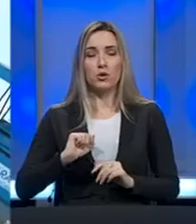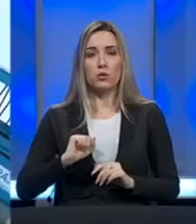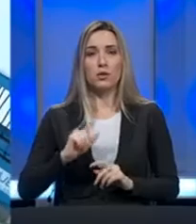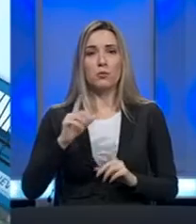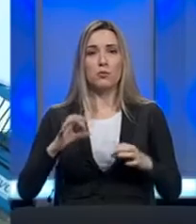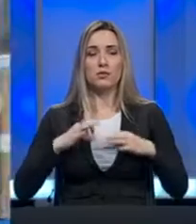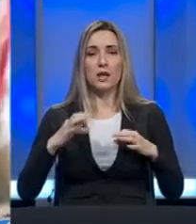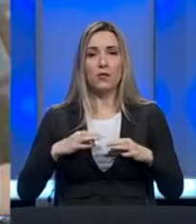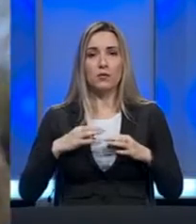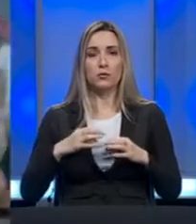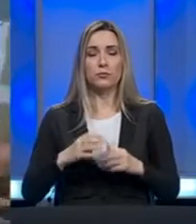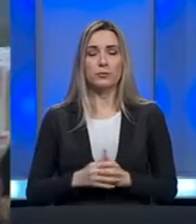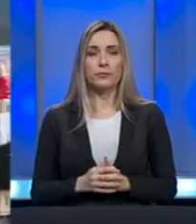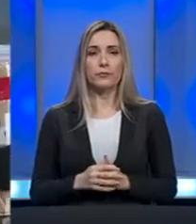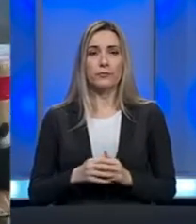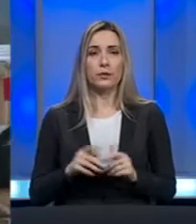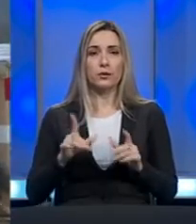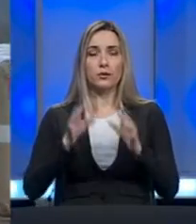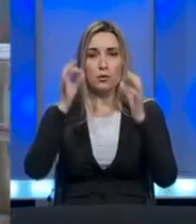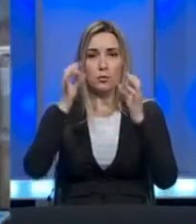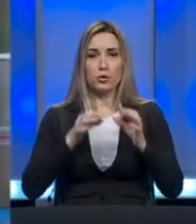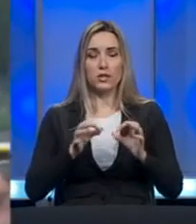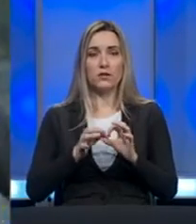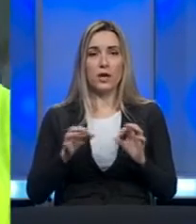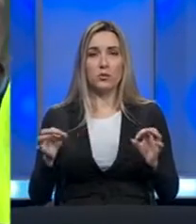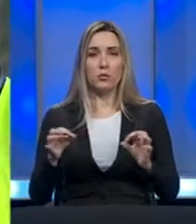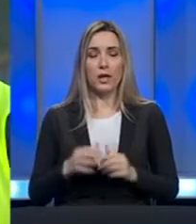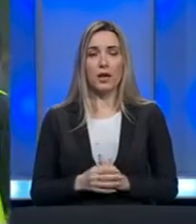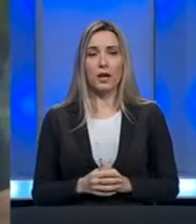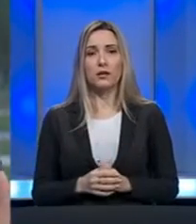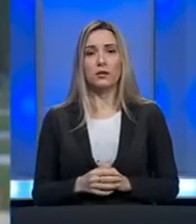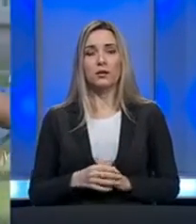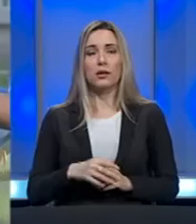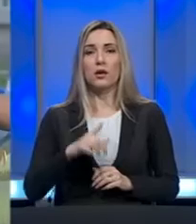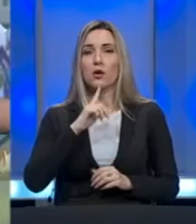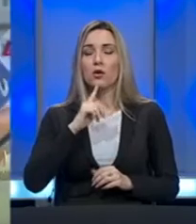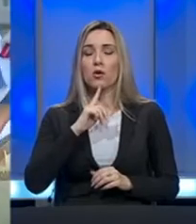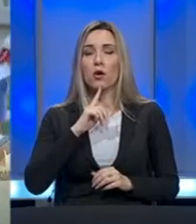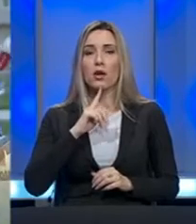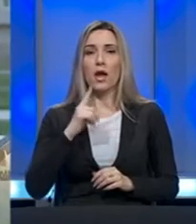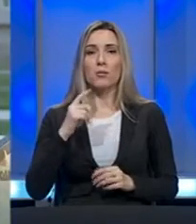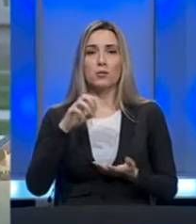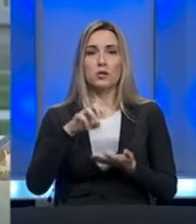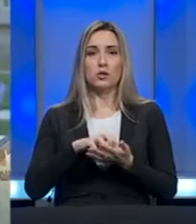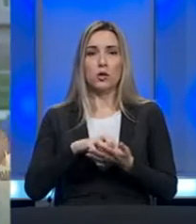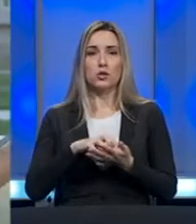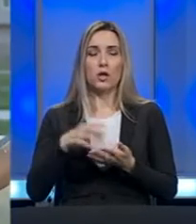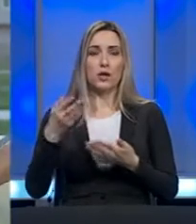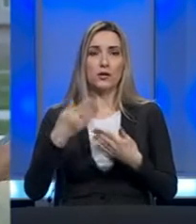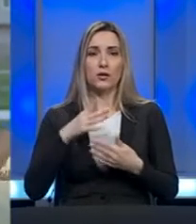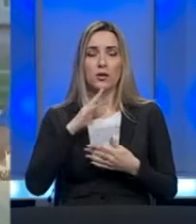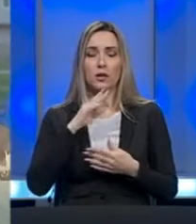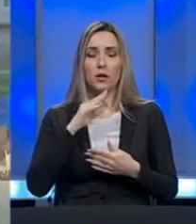u zdravstvu i u poštivanju mjera onaj koje nam stože da se